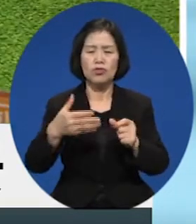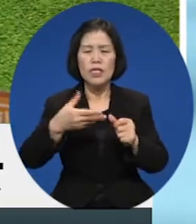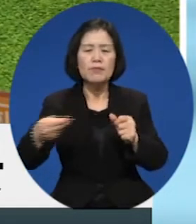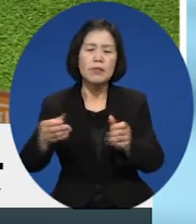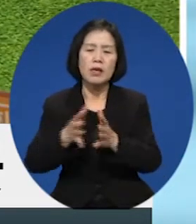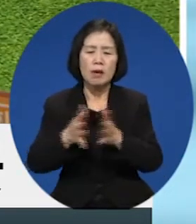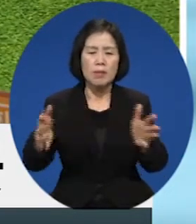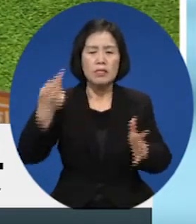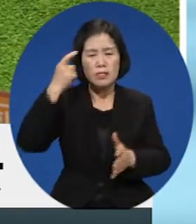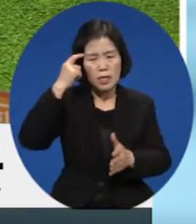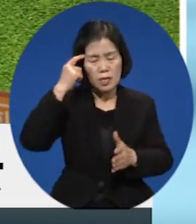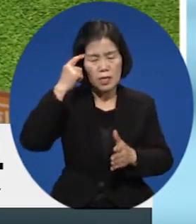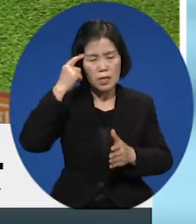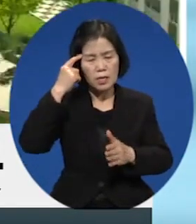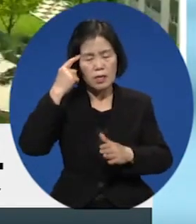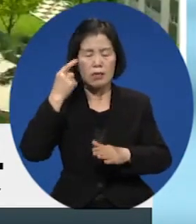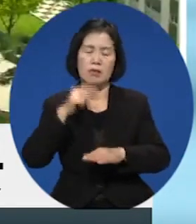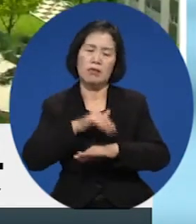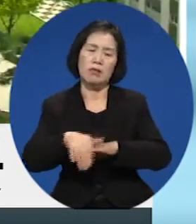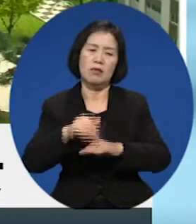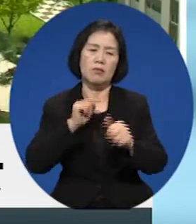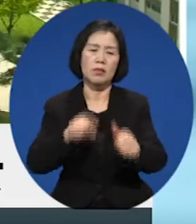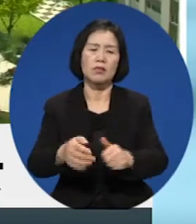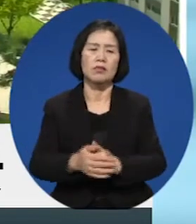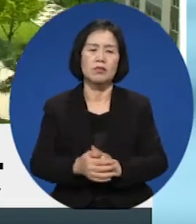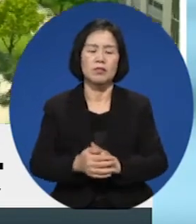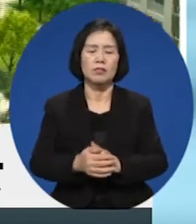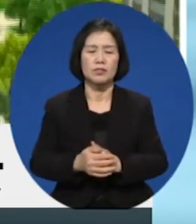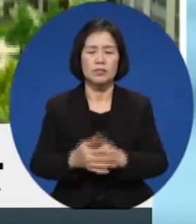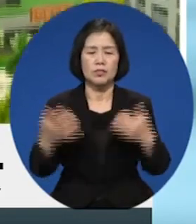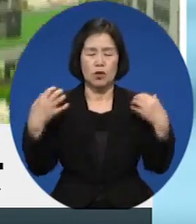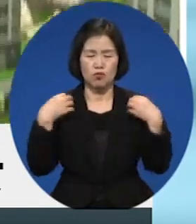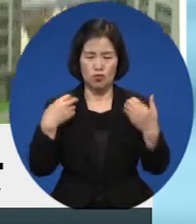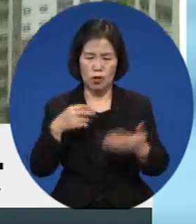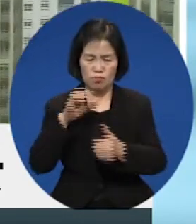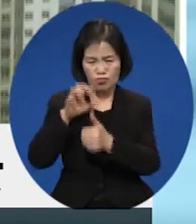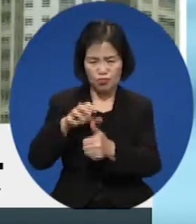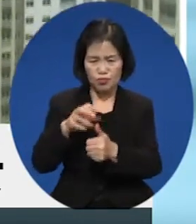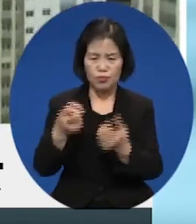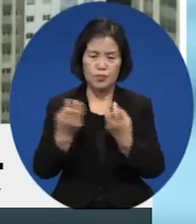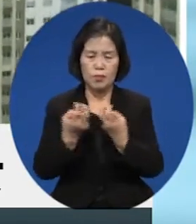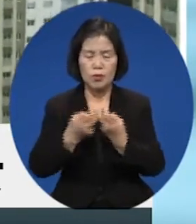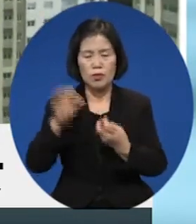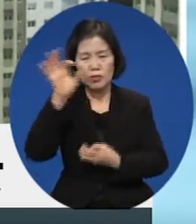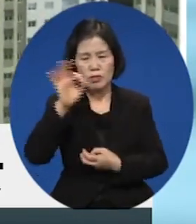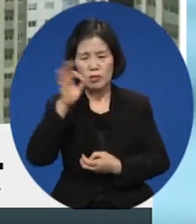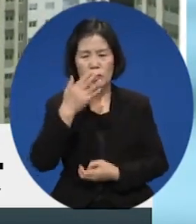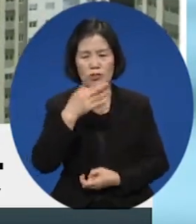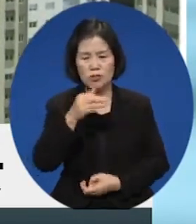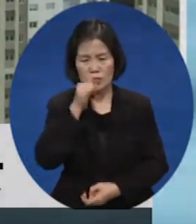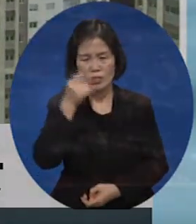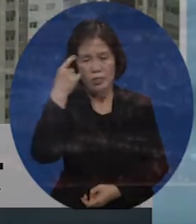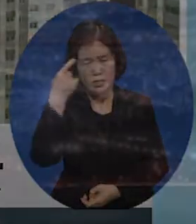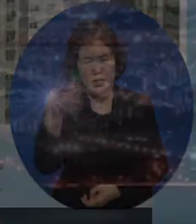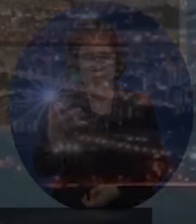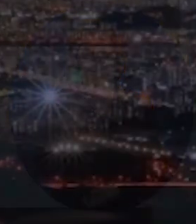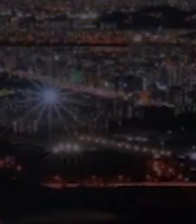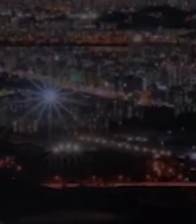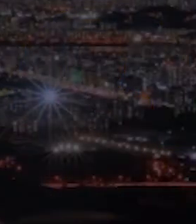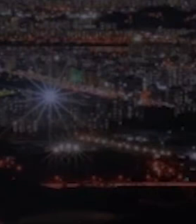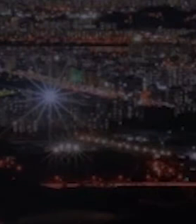지적을 하고 있는데 정부가 규제 방안을 찾아낼 수 있을지는 지켜볼 지켜봐야 하는 상황입니다